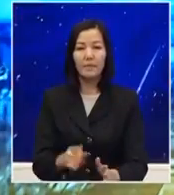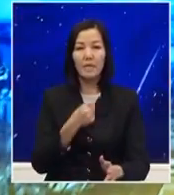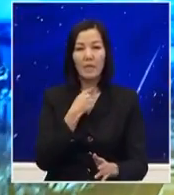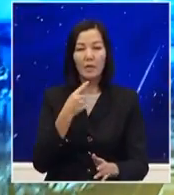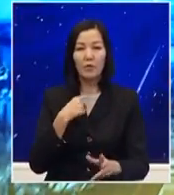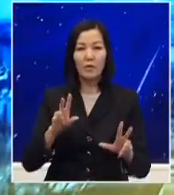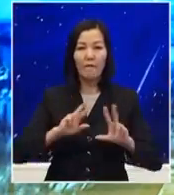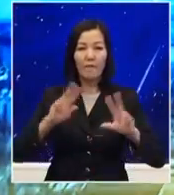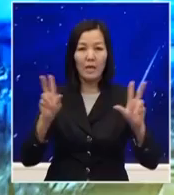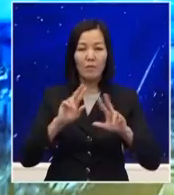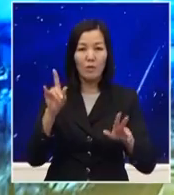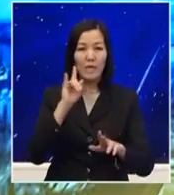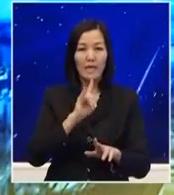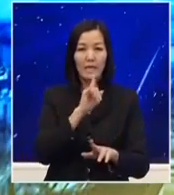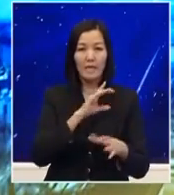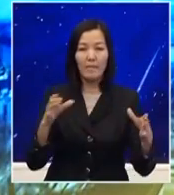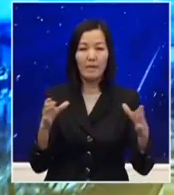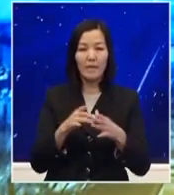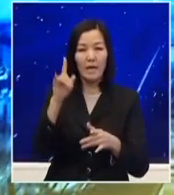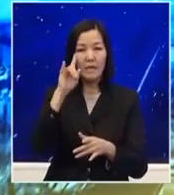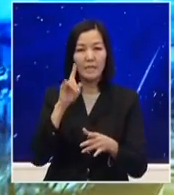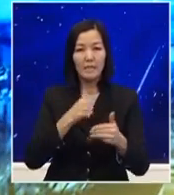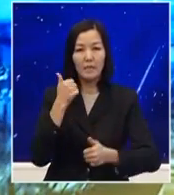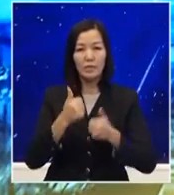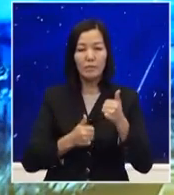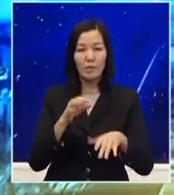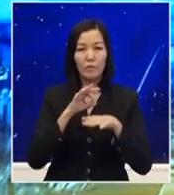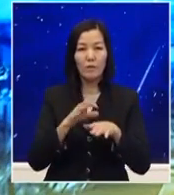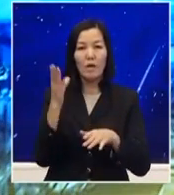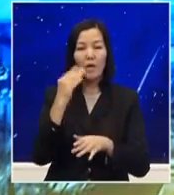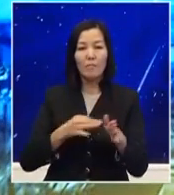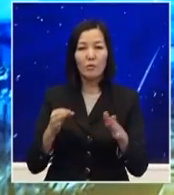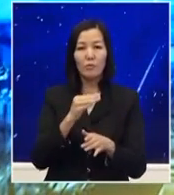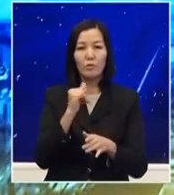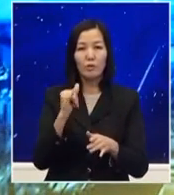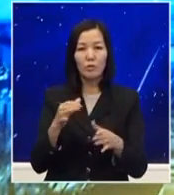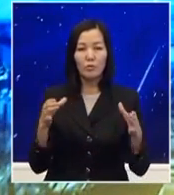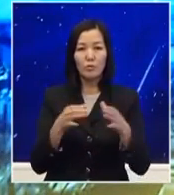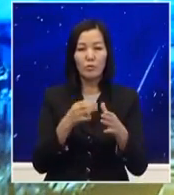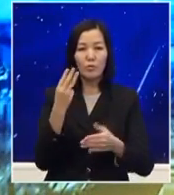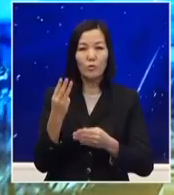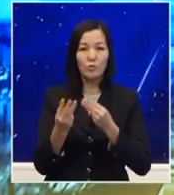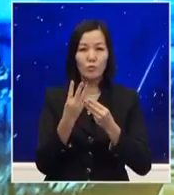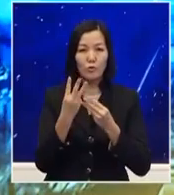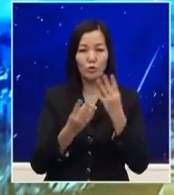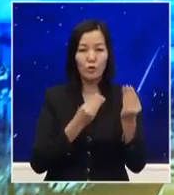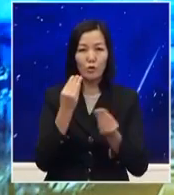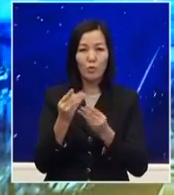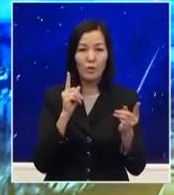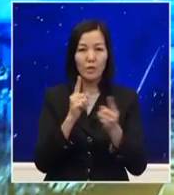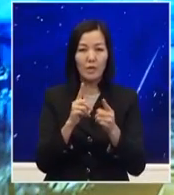Талдықорғанда волейболдан әйелдер командалар арасында Қазақстан чемпионаты өтіп жатыр. Алматы облысының Жетісу клубы турнирдағы үшінші